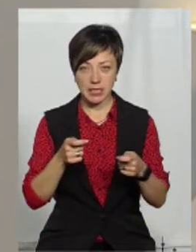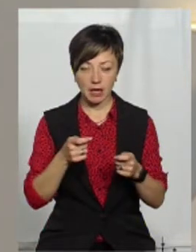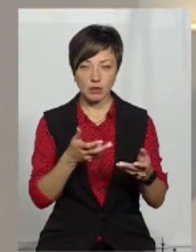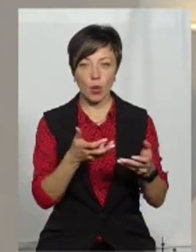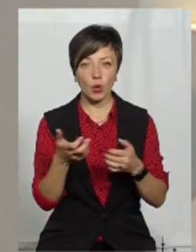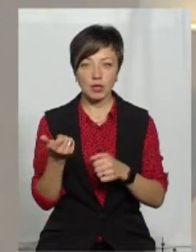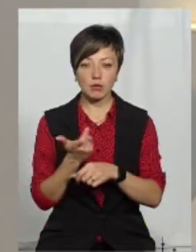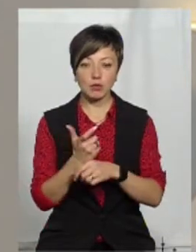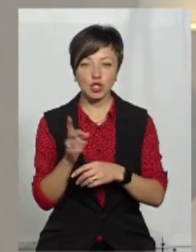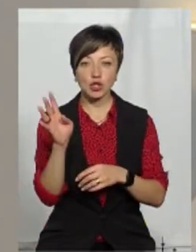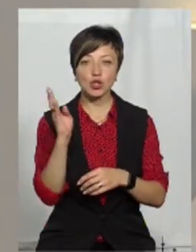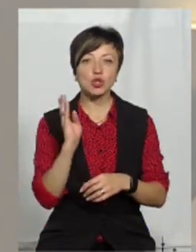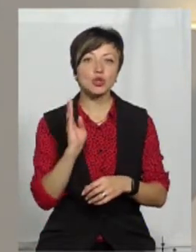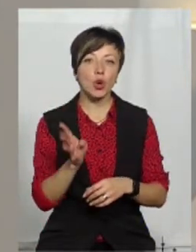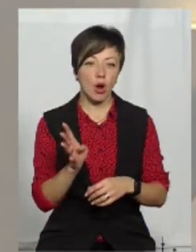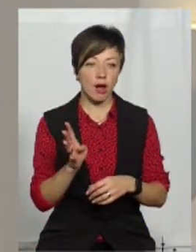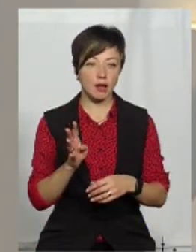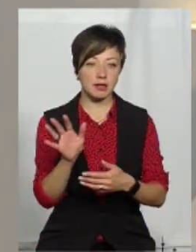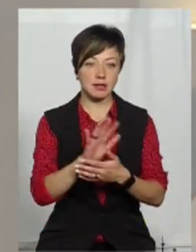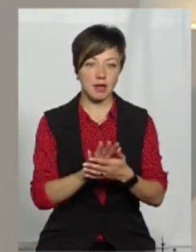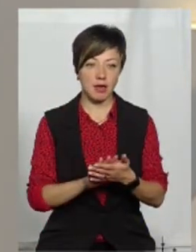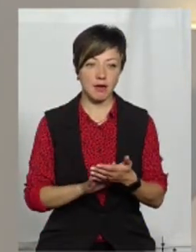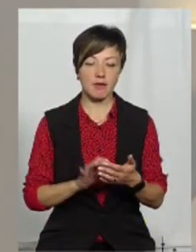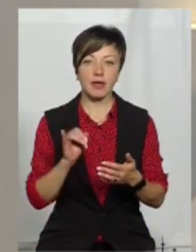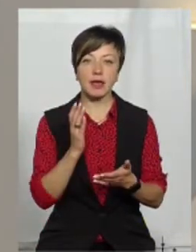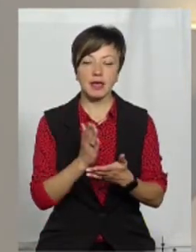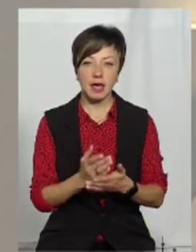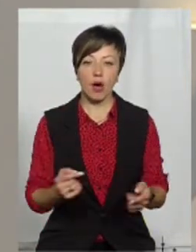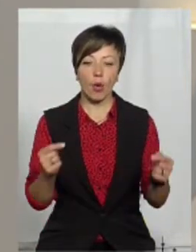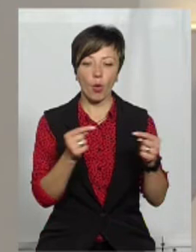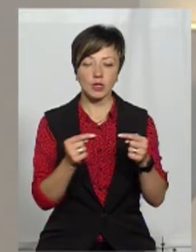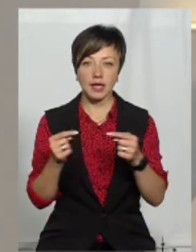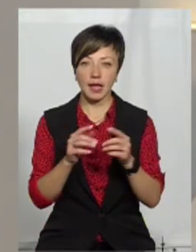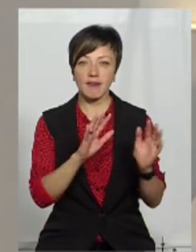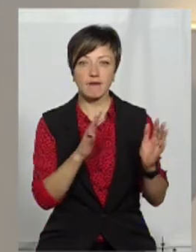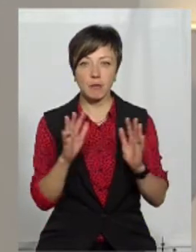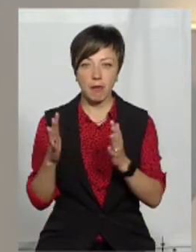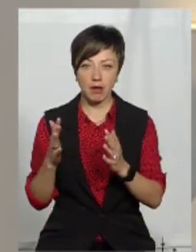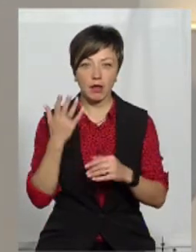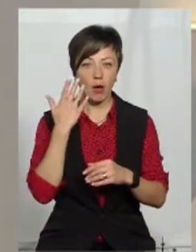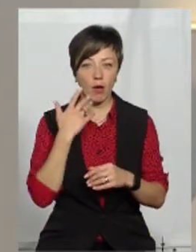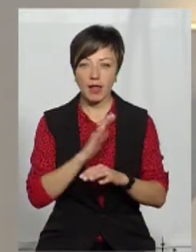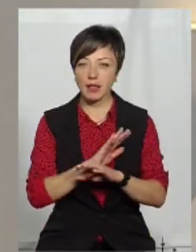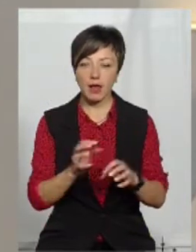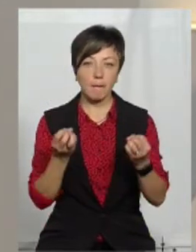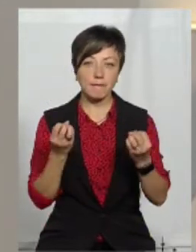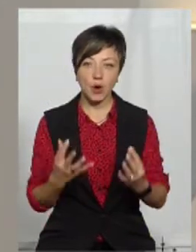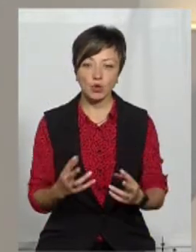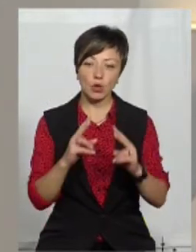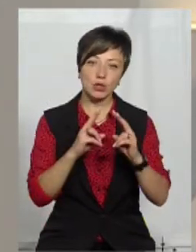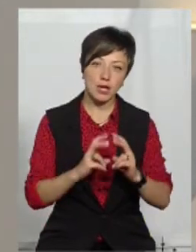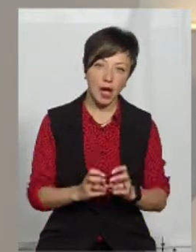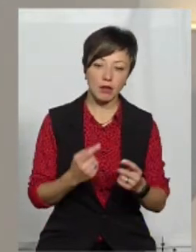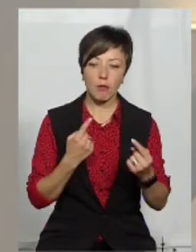Отримали більше 40 заяв. І є конкретні випадки, коли не просто розглянули,